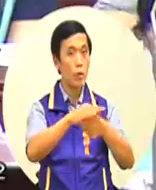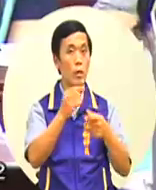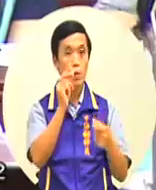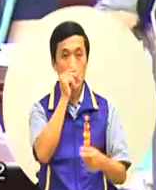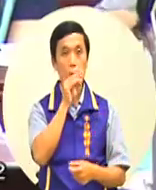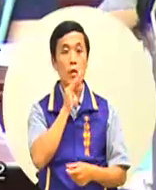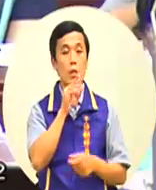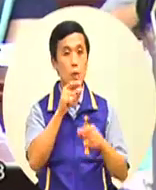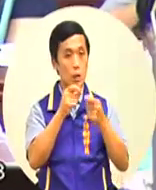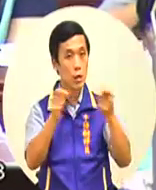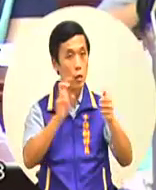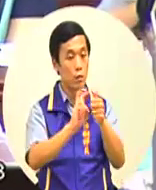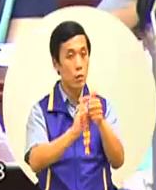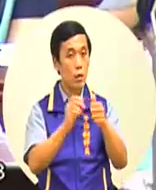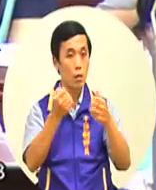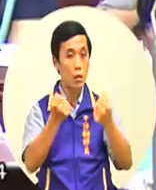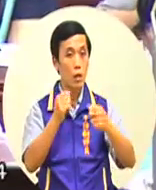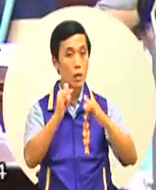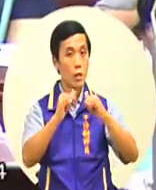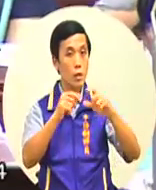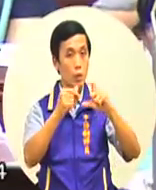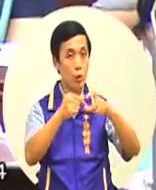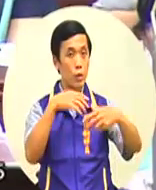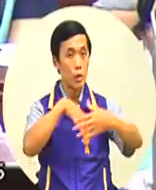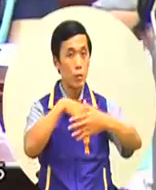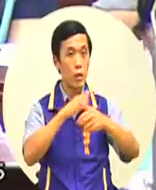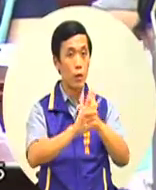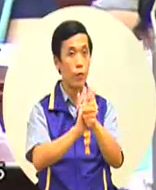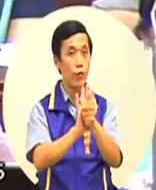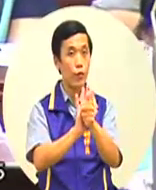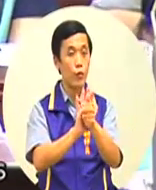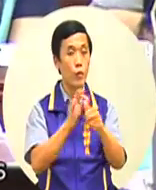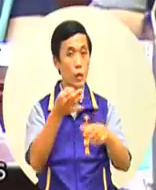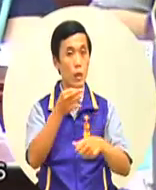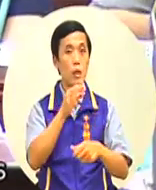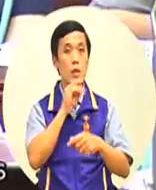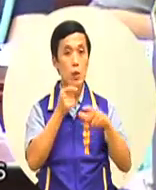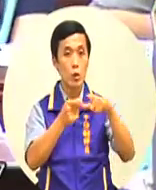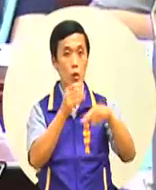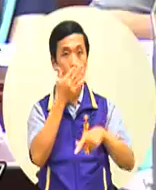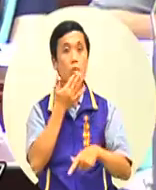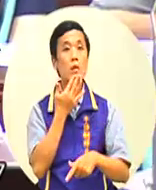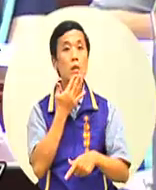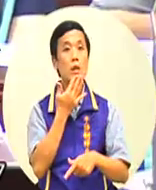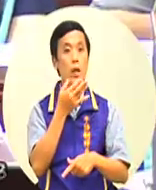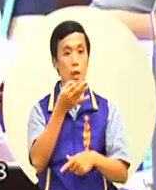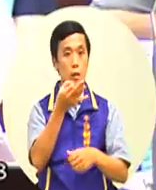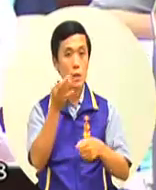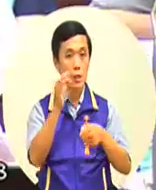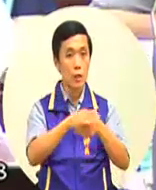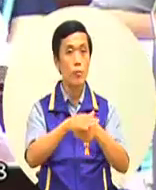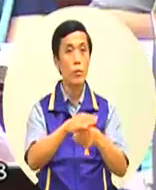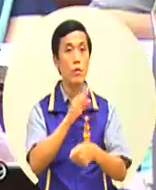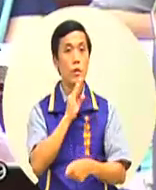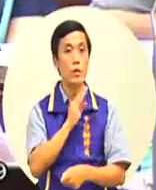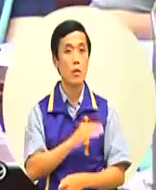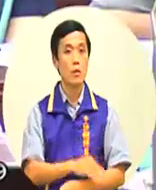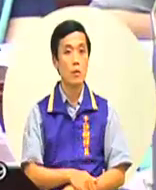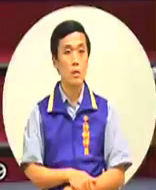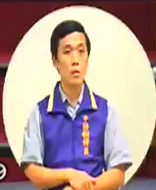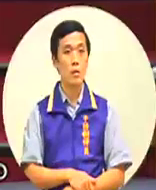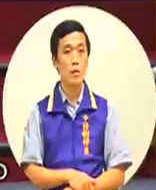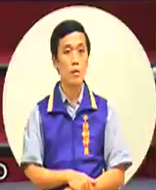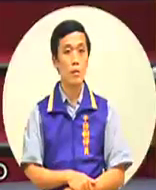在社区里面的一些服务方案的经费也是由公采这边来支出，所以以上做这样子的补充说明。